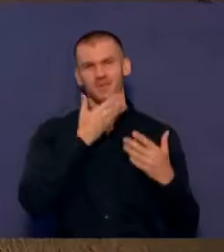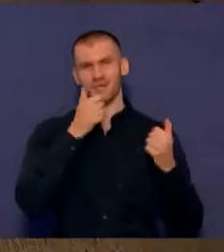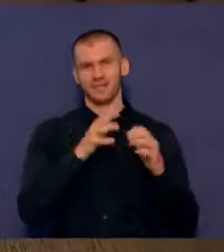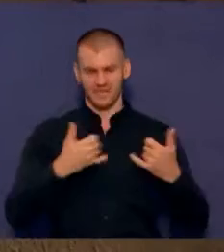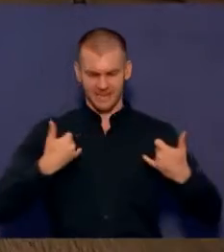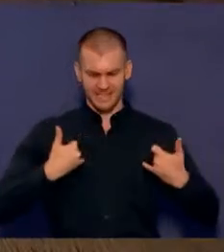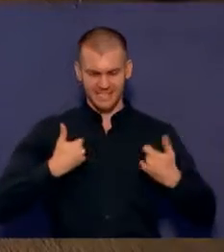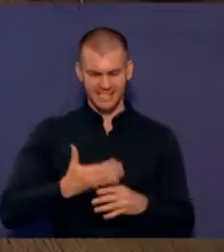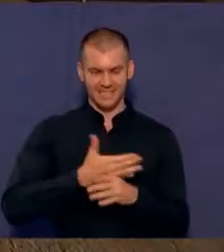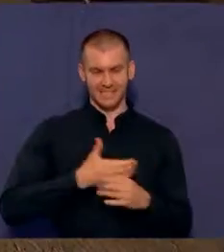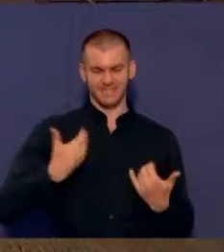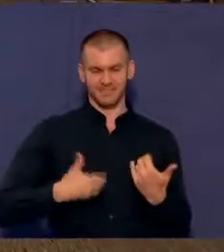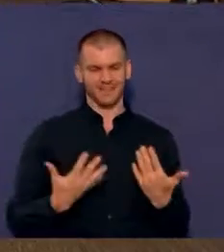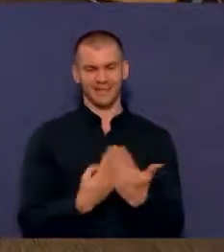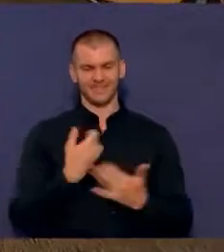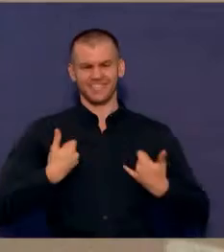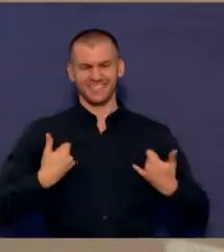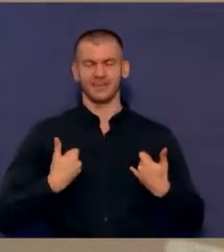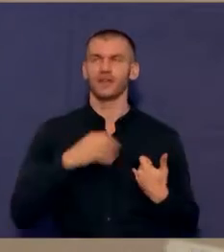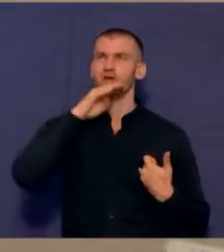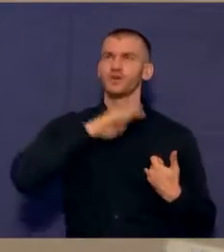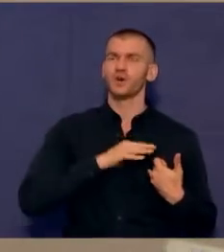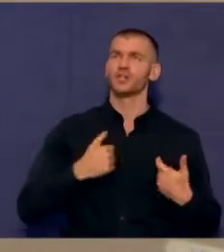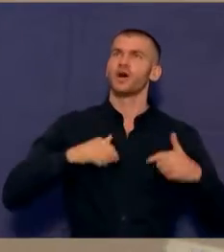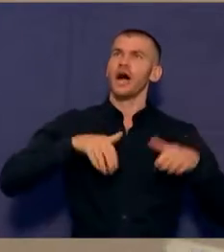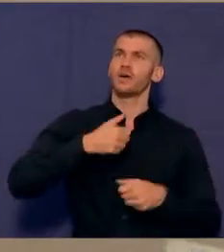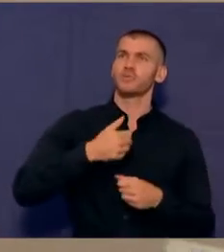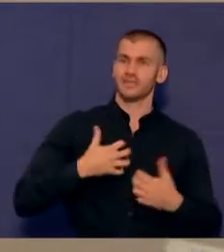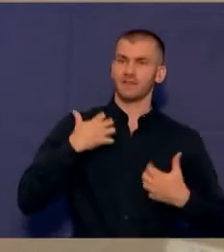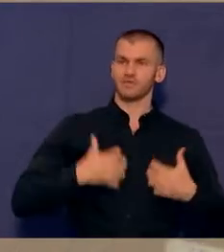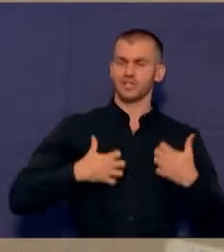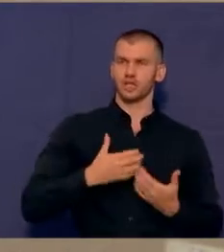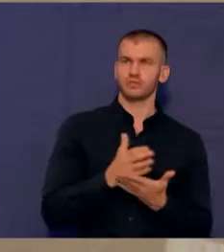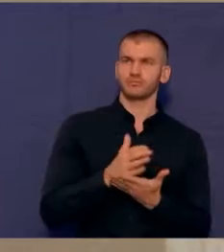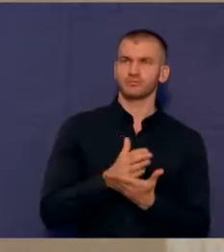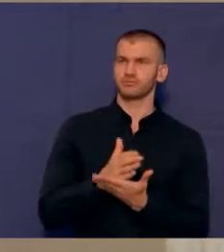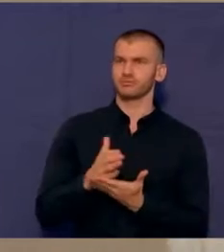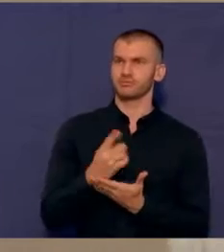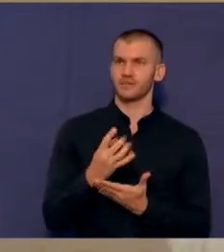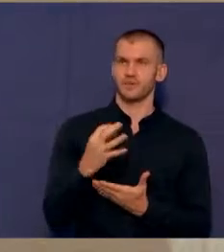kropp innan ett gig? Alltså, jag har ju jobbat bort min nervositet 100%.